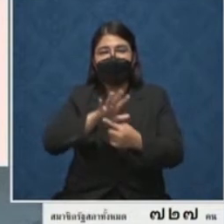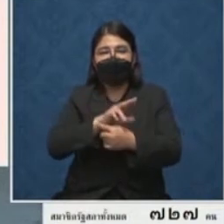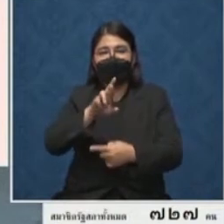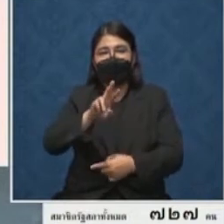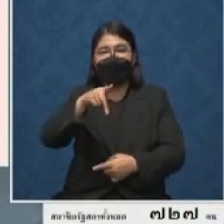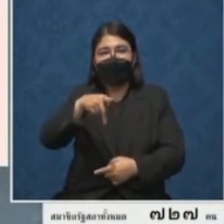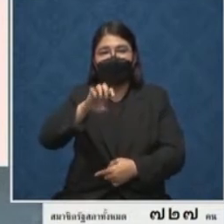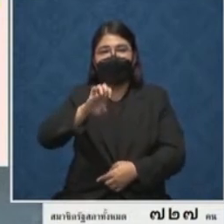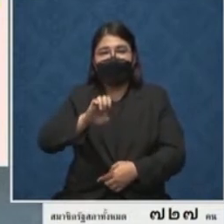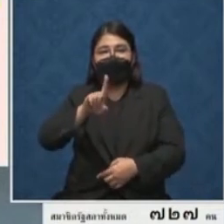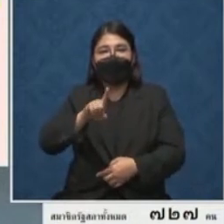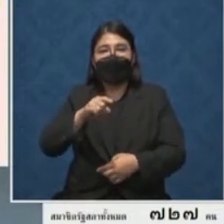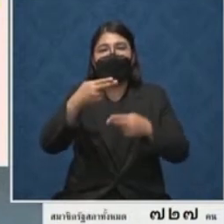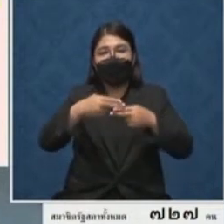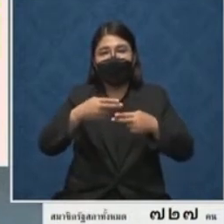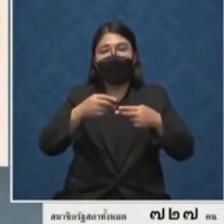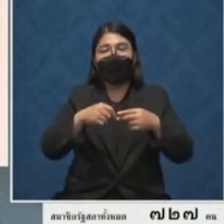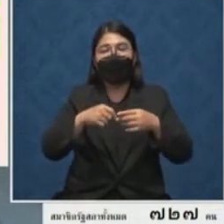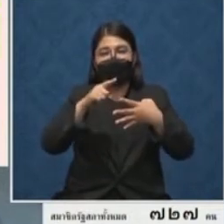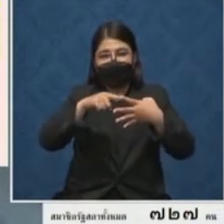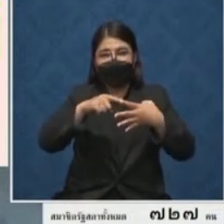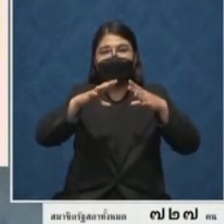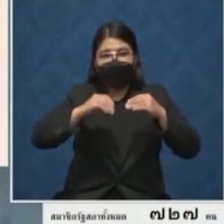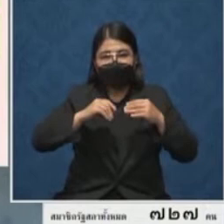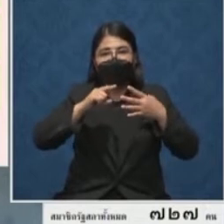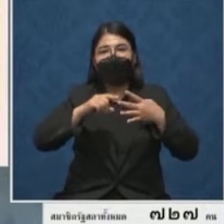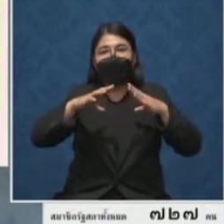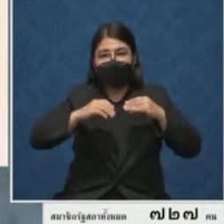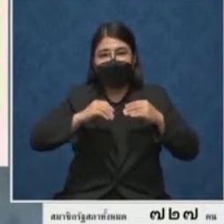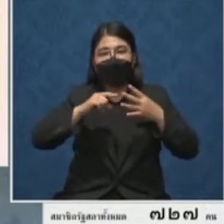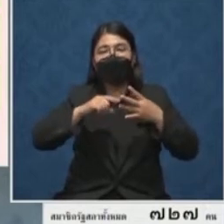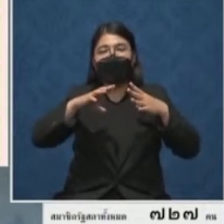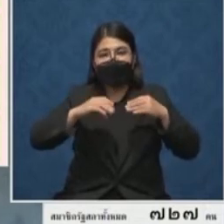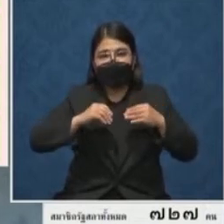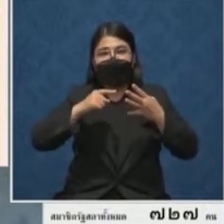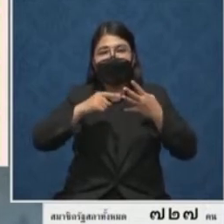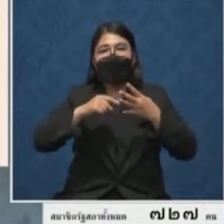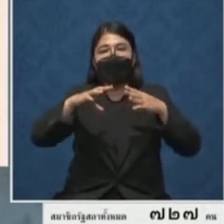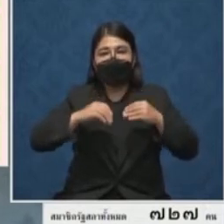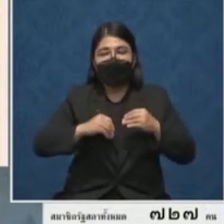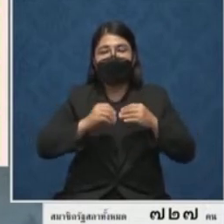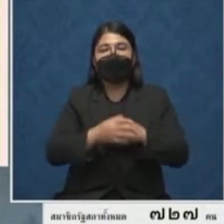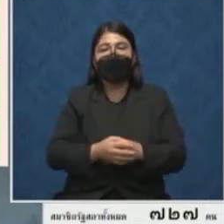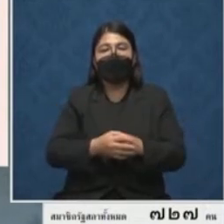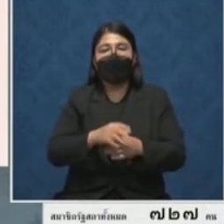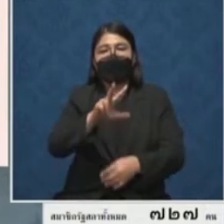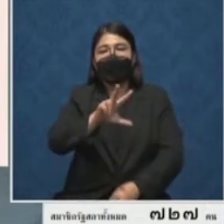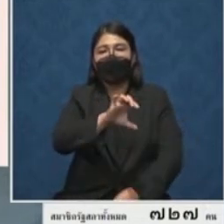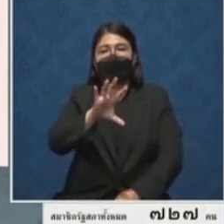ลักการ3รับหลักการ4รับหลักการค่ะ 356พลเอกพิษณุพุทธว